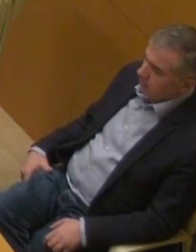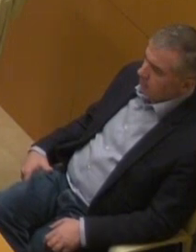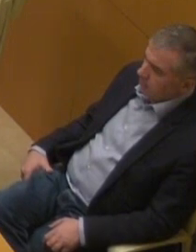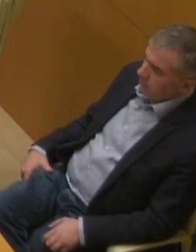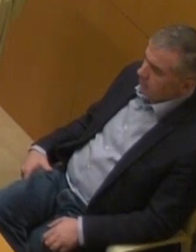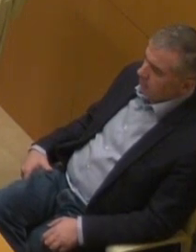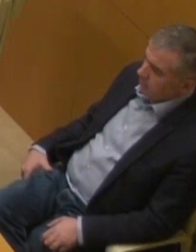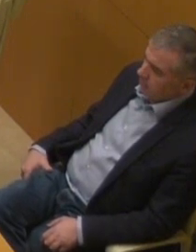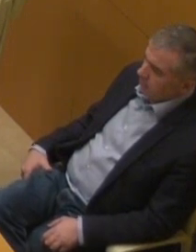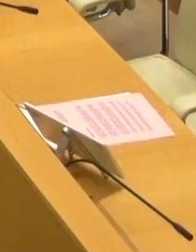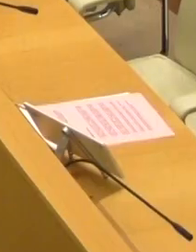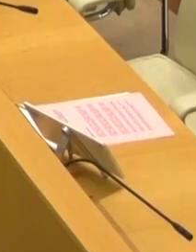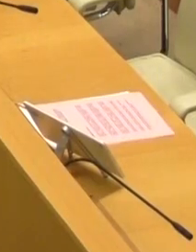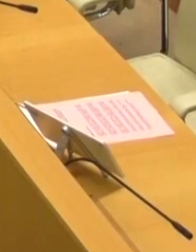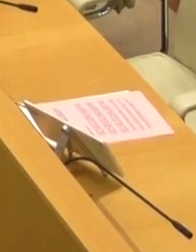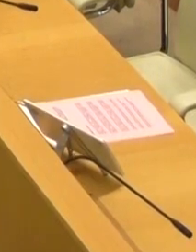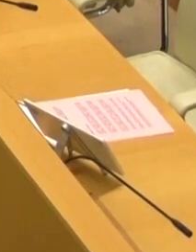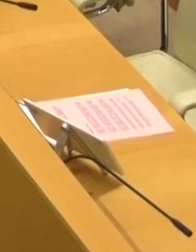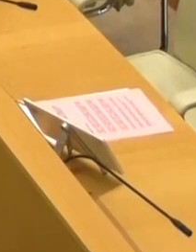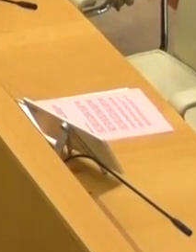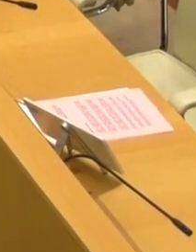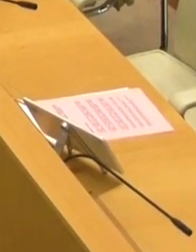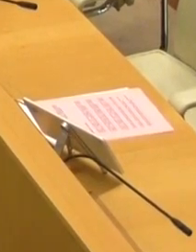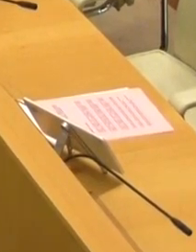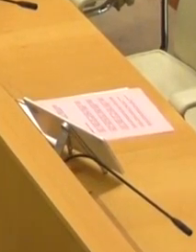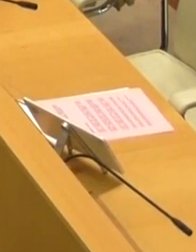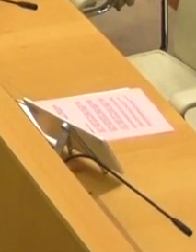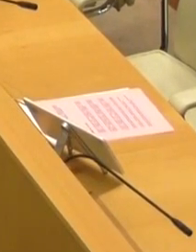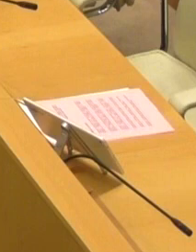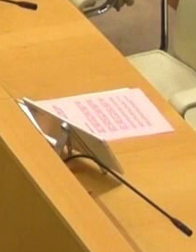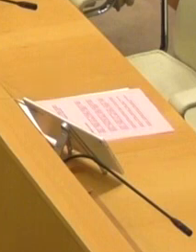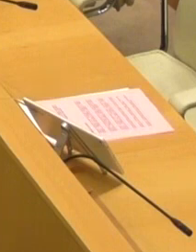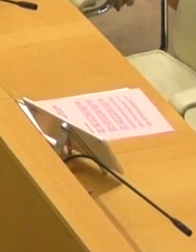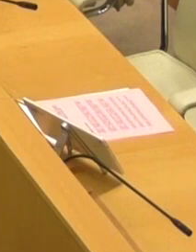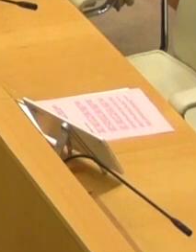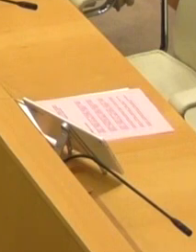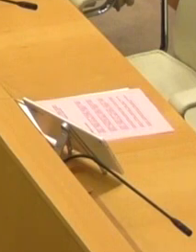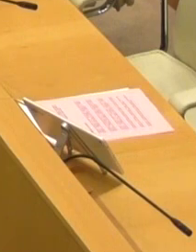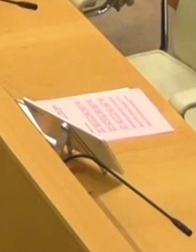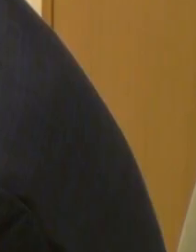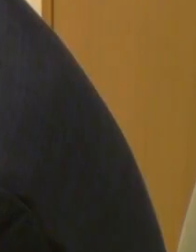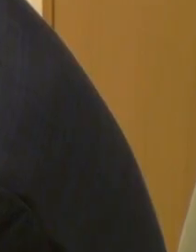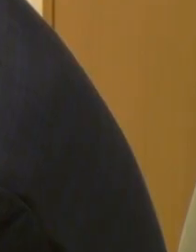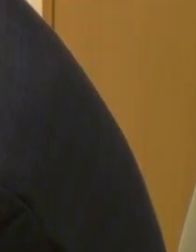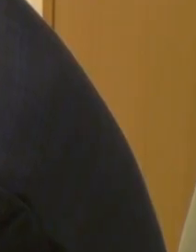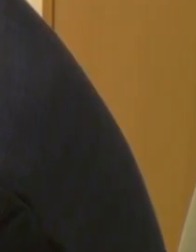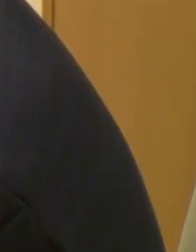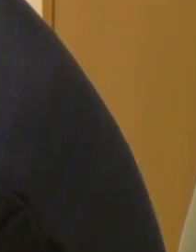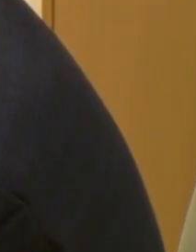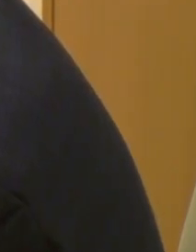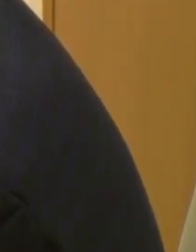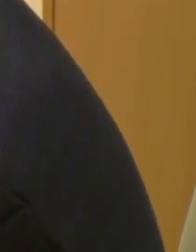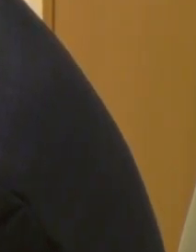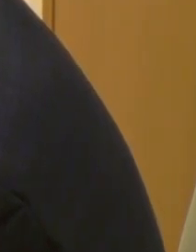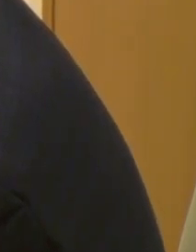ადანაშაულებენ. ოპოზიცია კი ქართულ ოცნებას ტყუილში სდებს ბრალს. ოპოზიციონერმა პოლიტიკოსებმა მართველი გუნდის დეპუტატებს ევროკავშირის